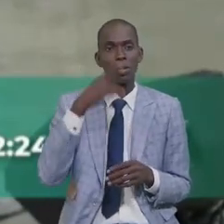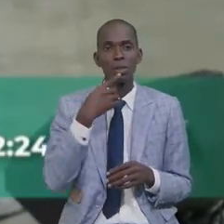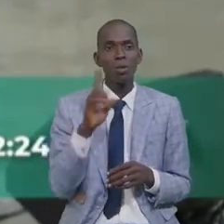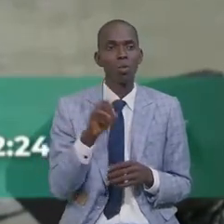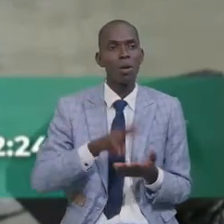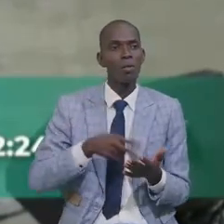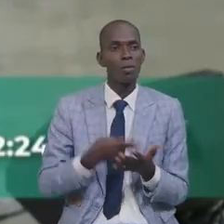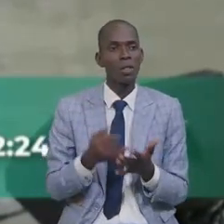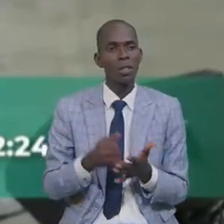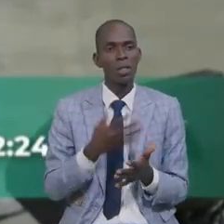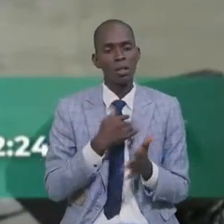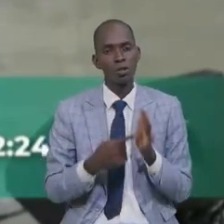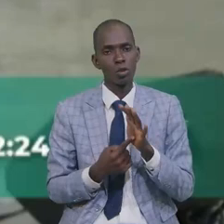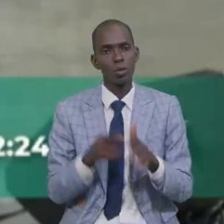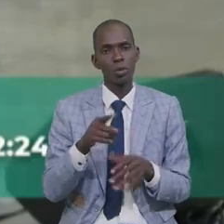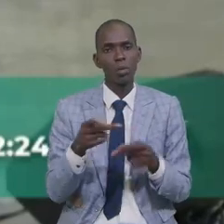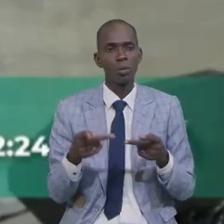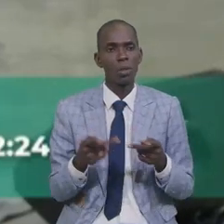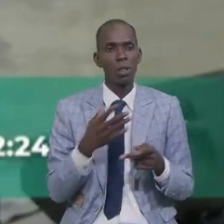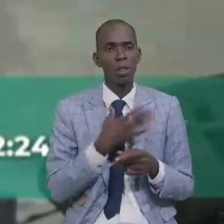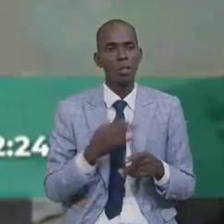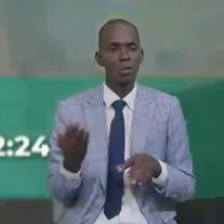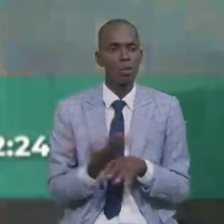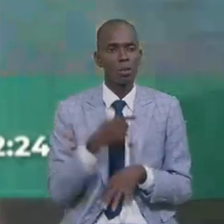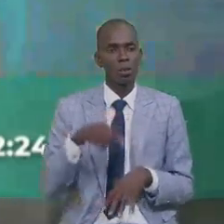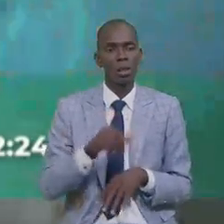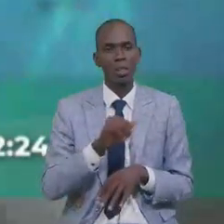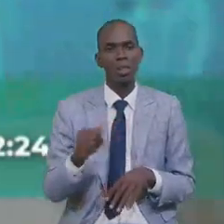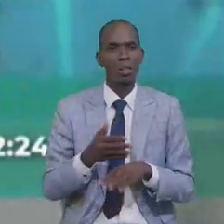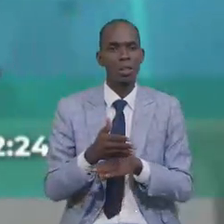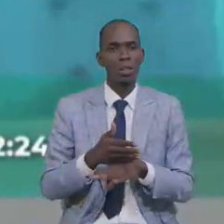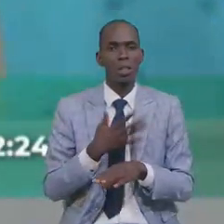fit surnager le fer. Comprenez?